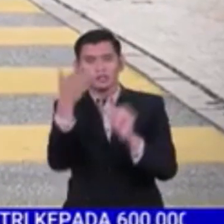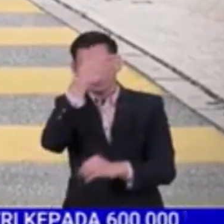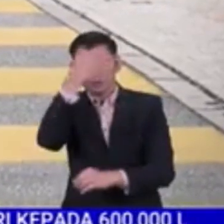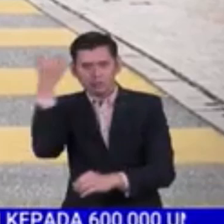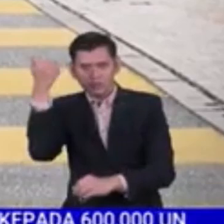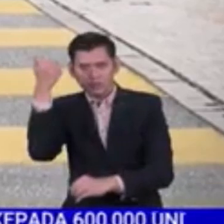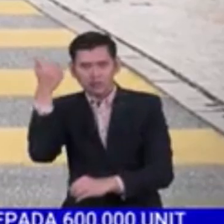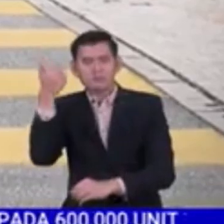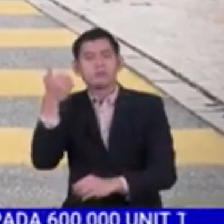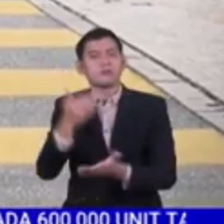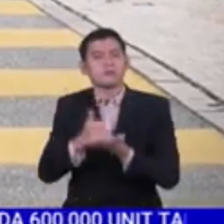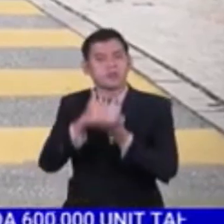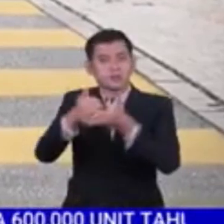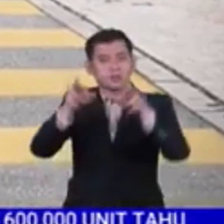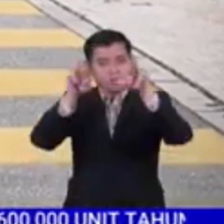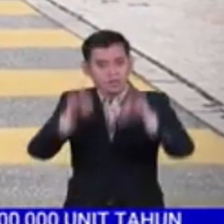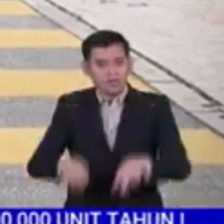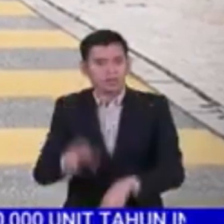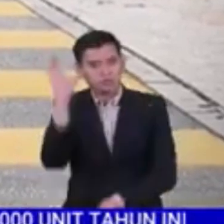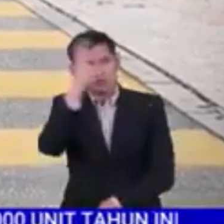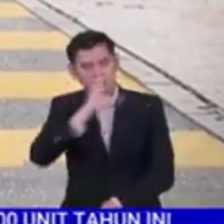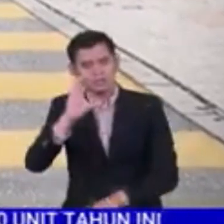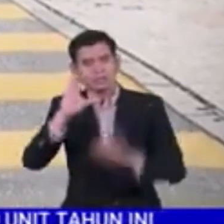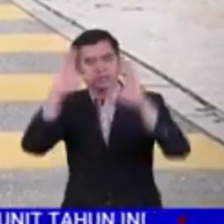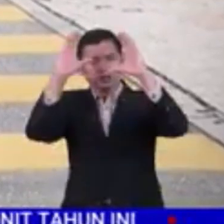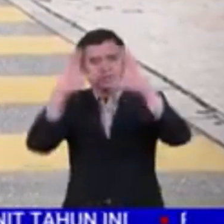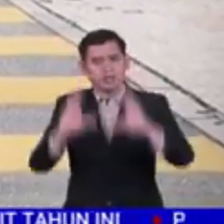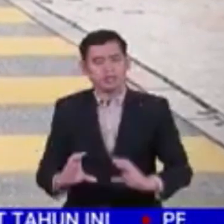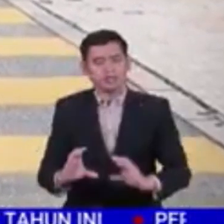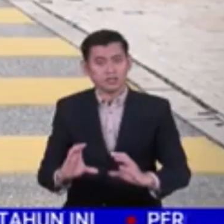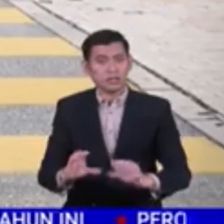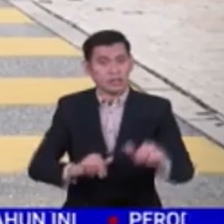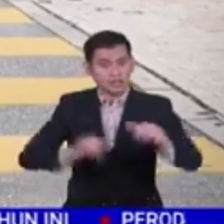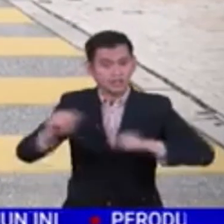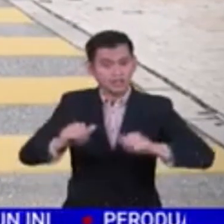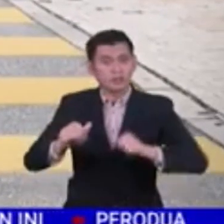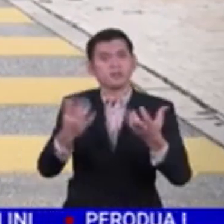ini, sebaliknya mencari jalan keluar secara proaktif